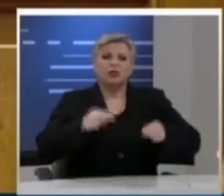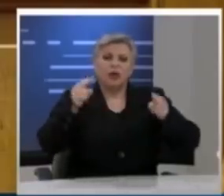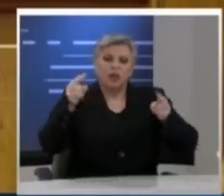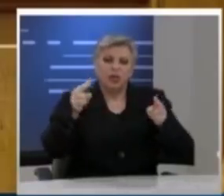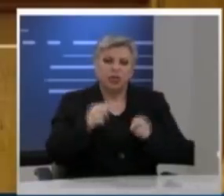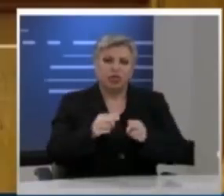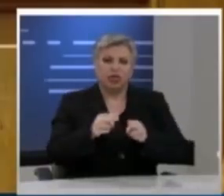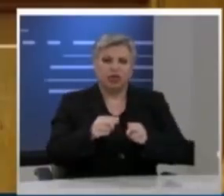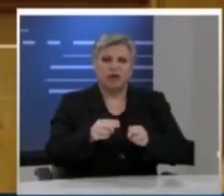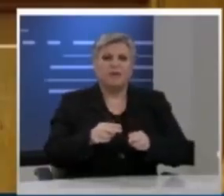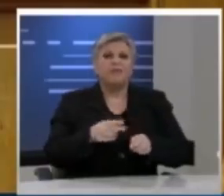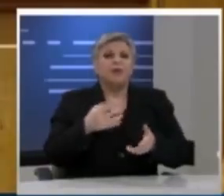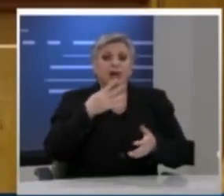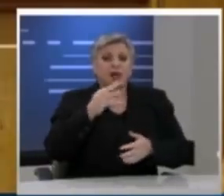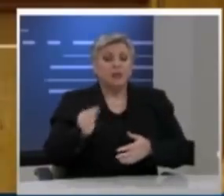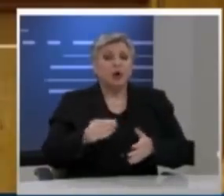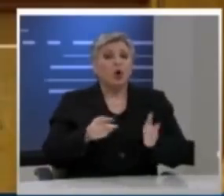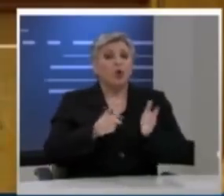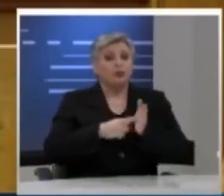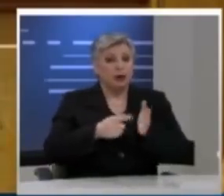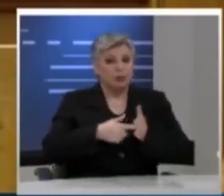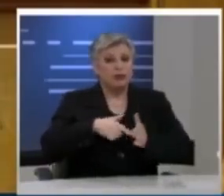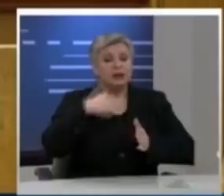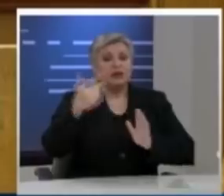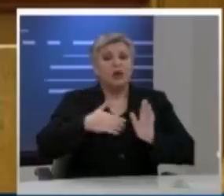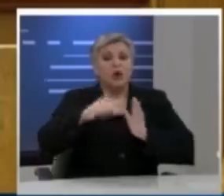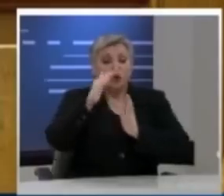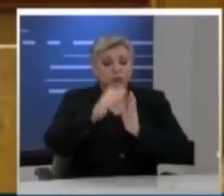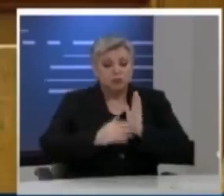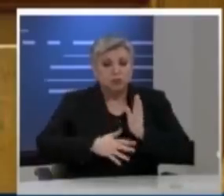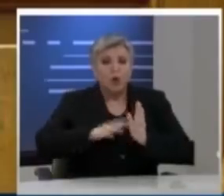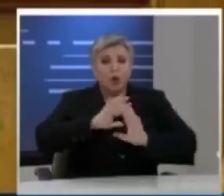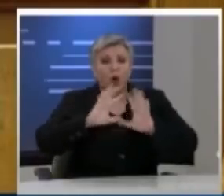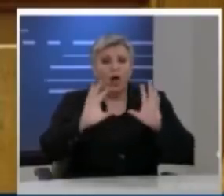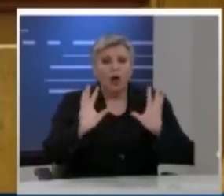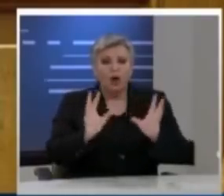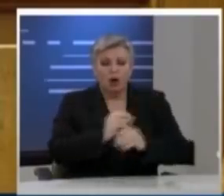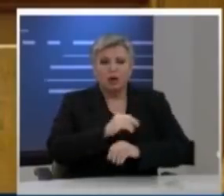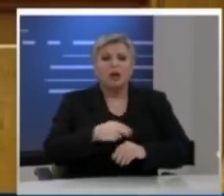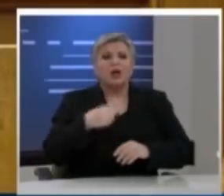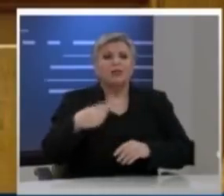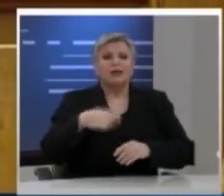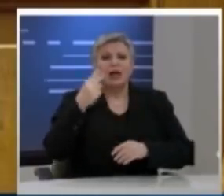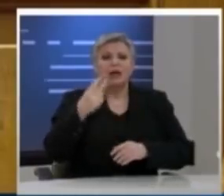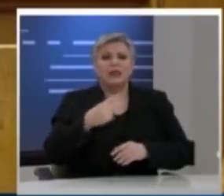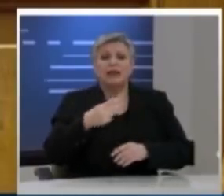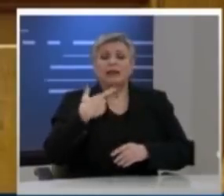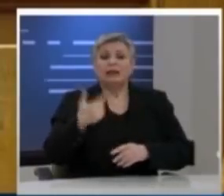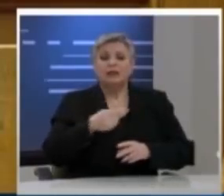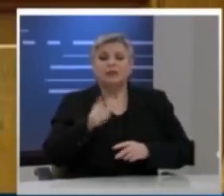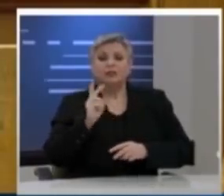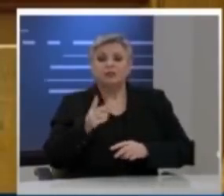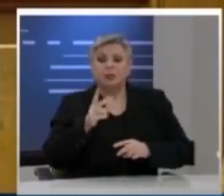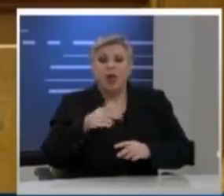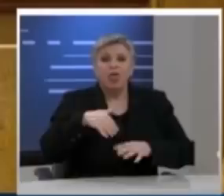πολύ απλά θα πρέπει να βγάλει όλη την ύλη τα σως ακριβώς επειδή μιλάμε για σχολείο φροντιστήριο και ένα